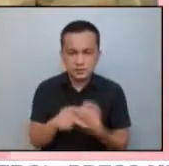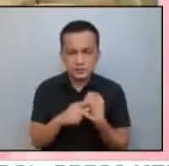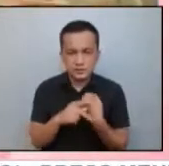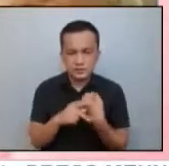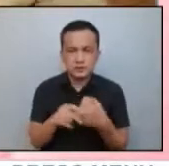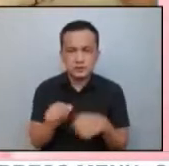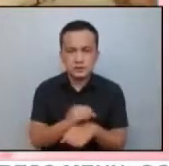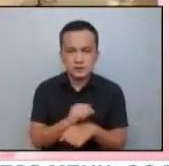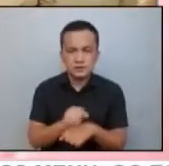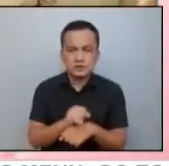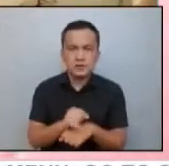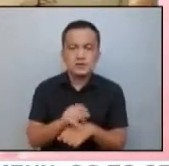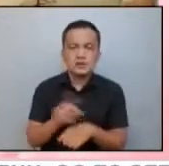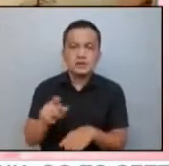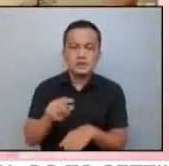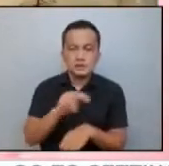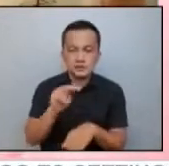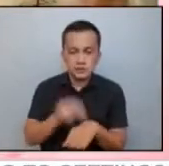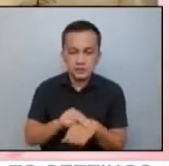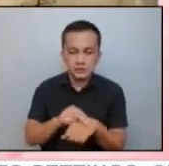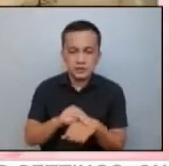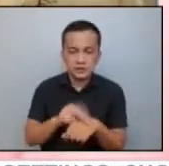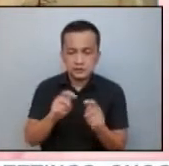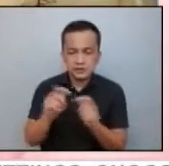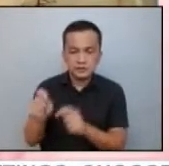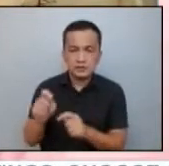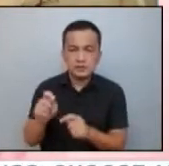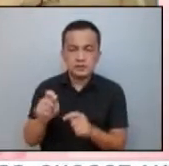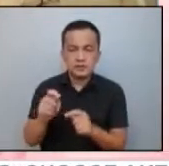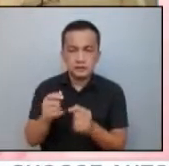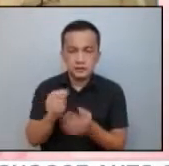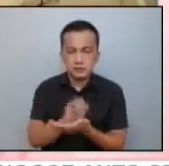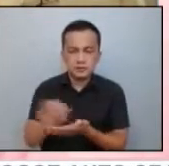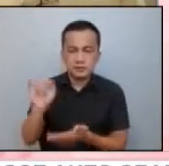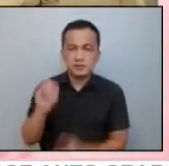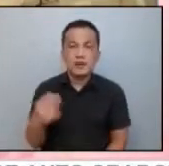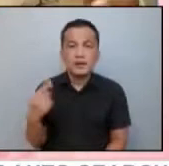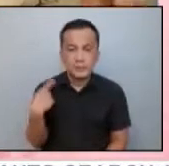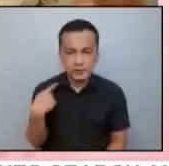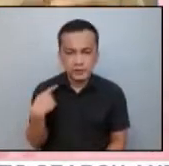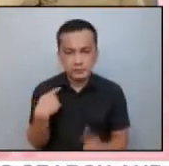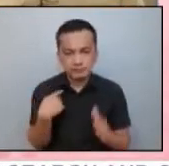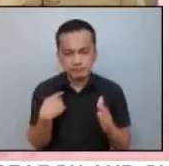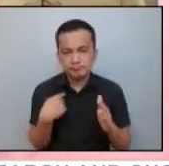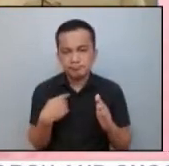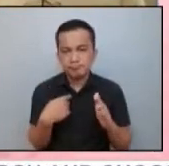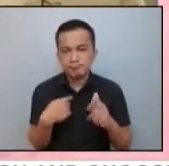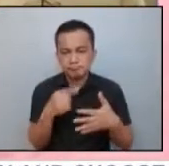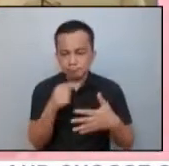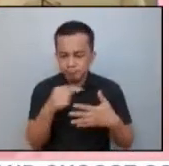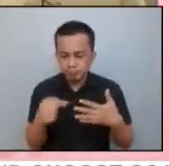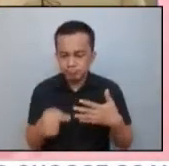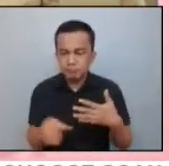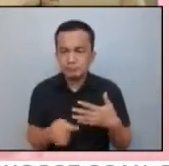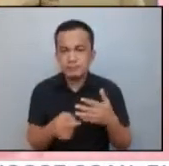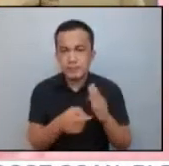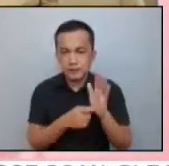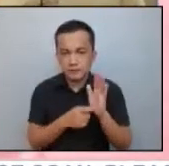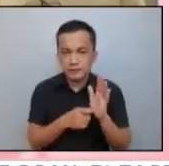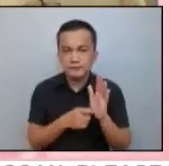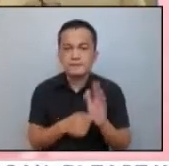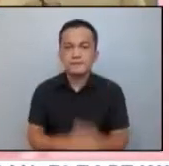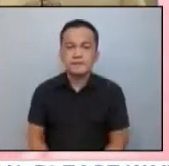Transplant Institute. At meron po ditong mga requirements, no. Una po dito is yung mga examination po, no,